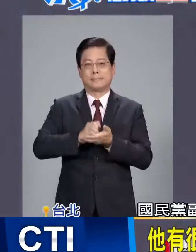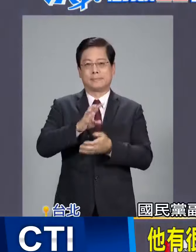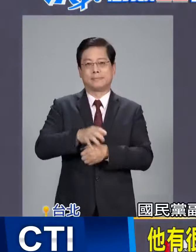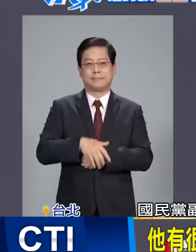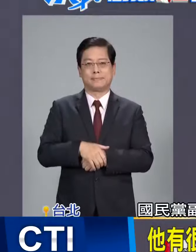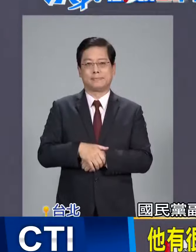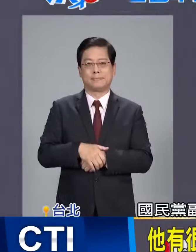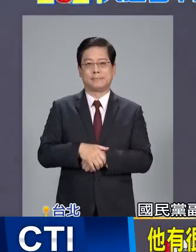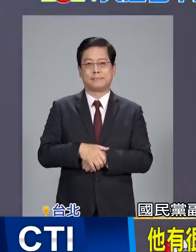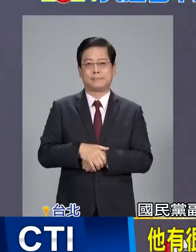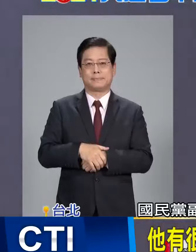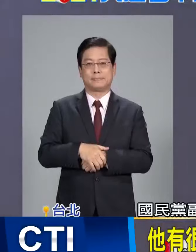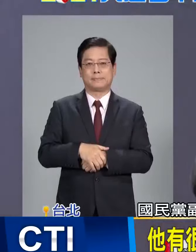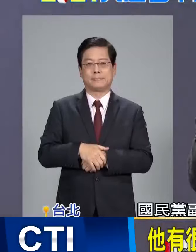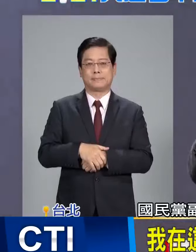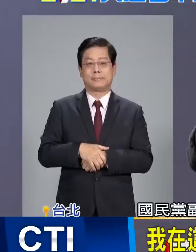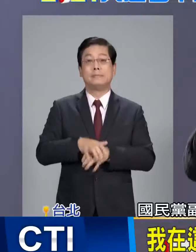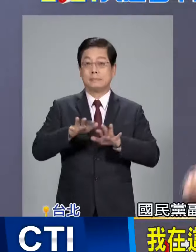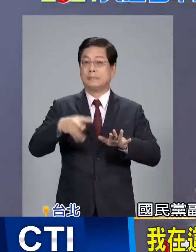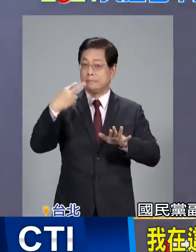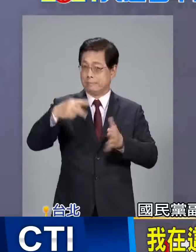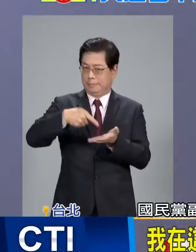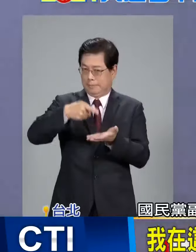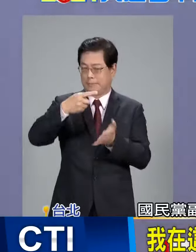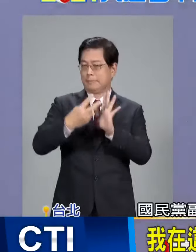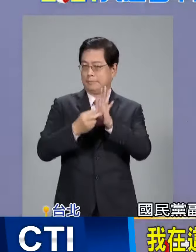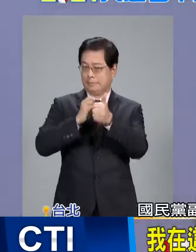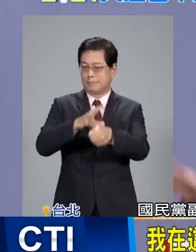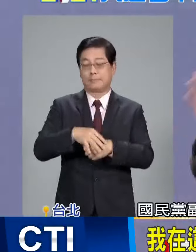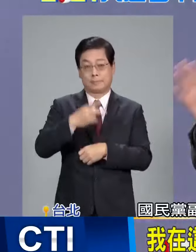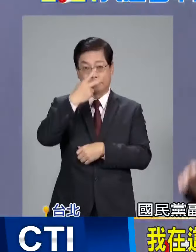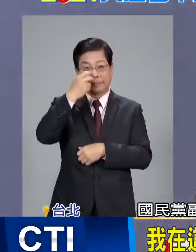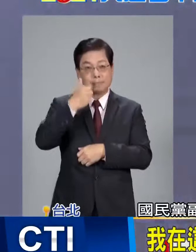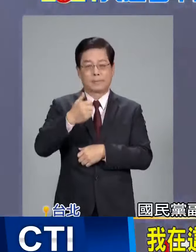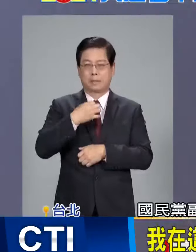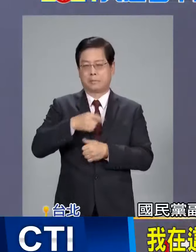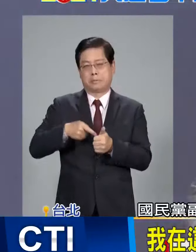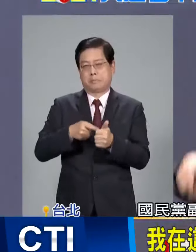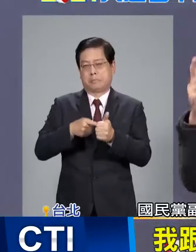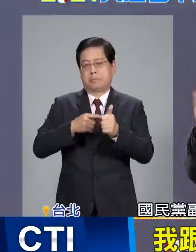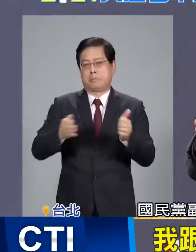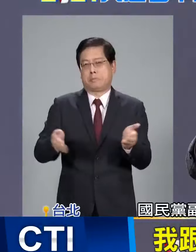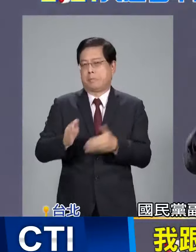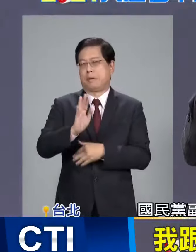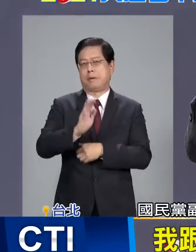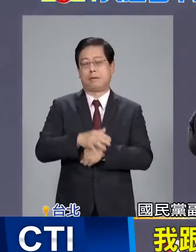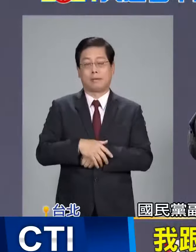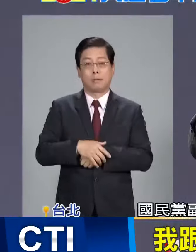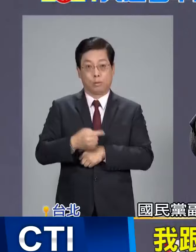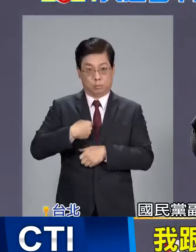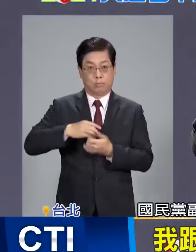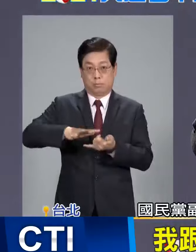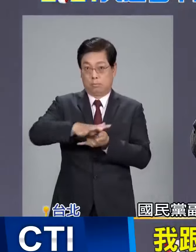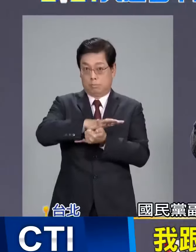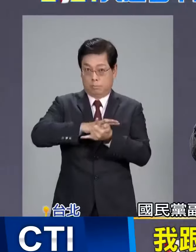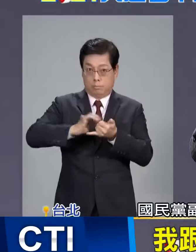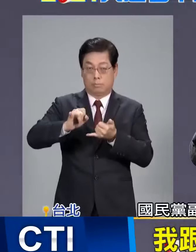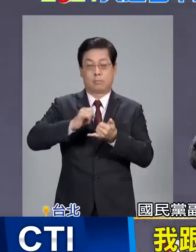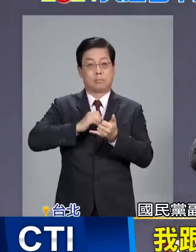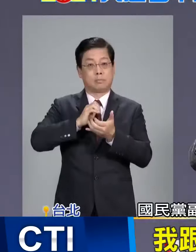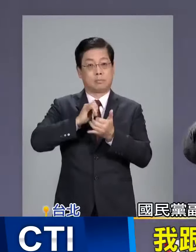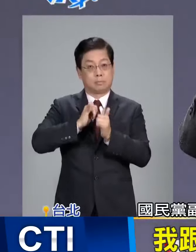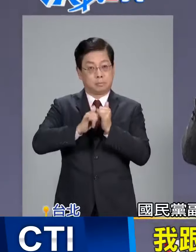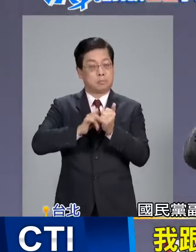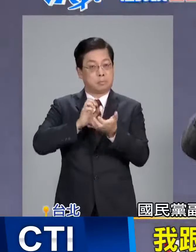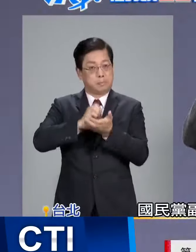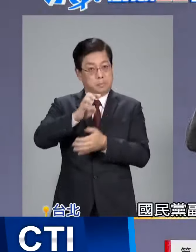告。我在这边再强调一次，赖清德不要挑拨了，我跟你说，我跟全国的民众报